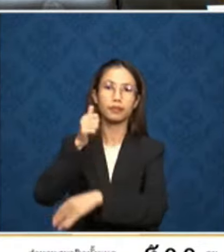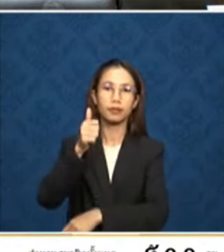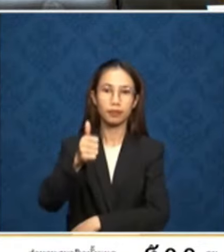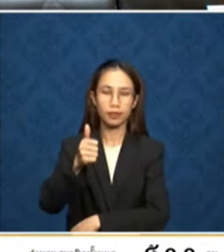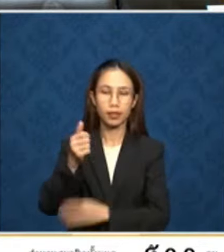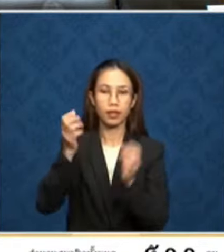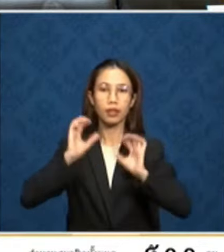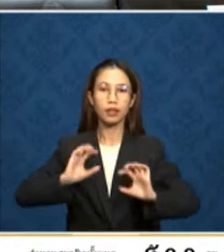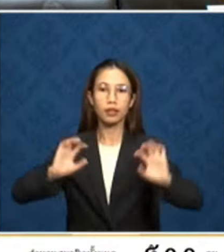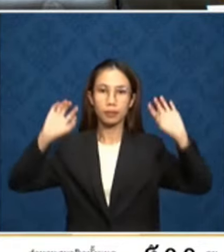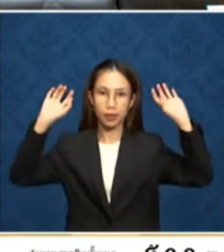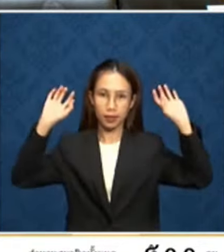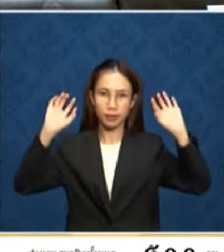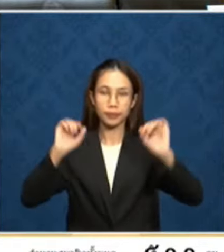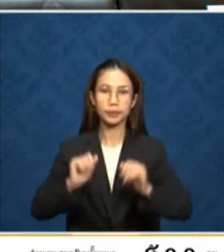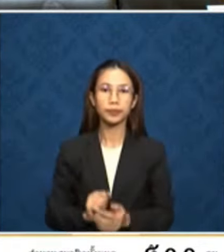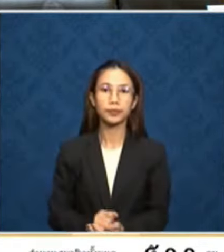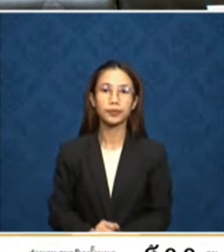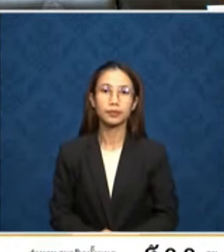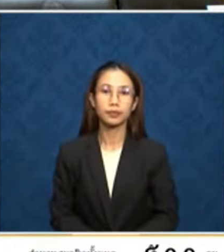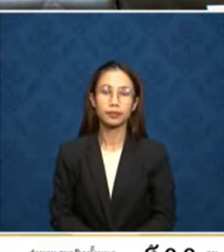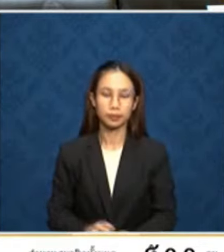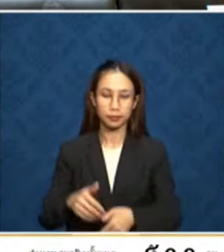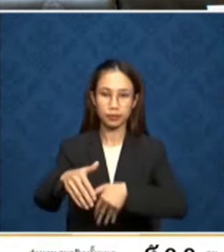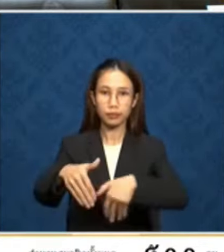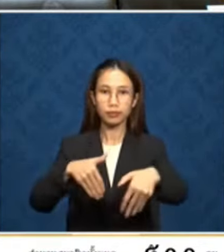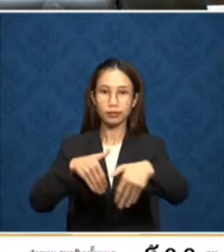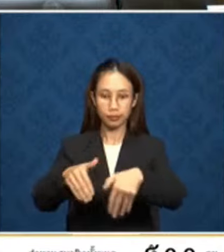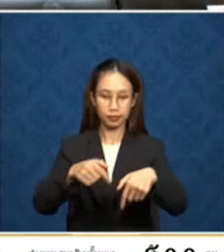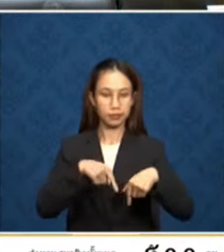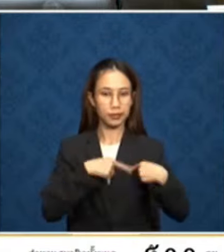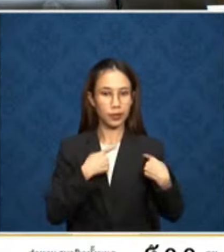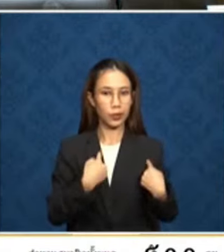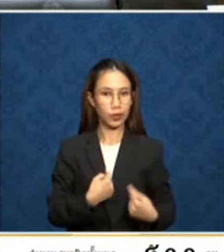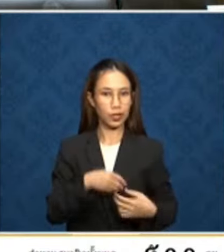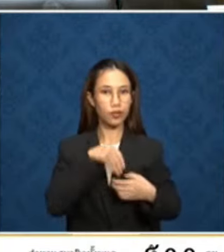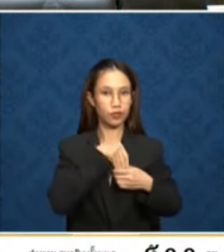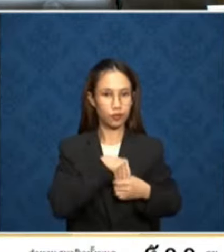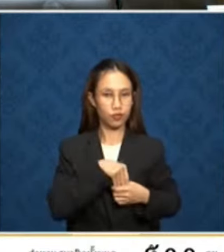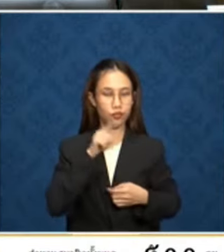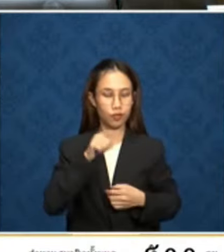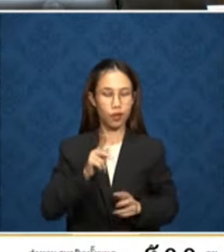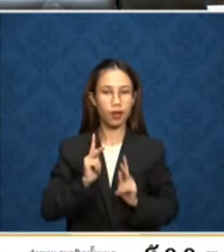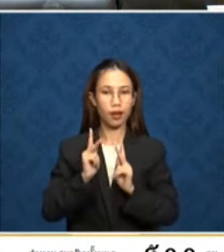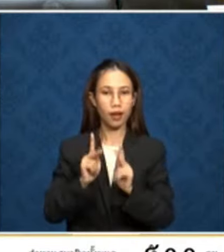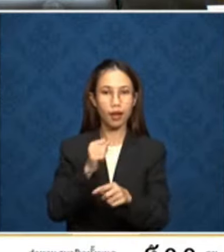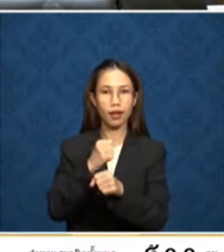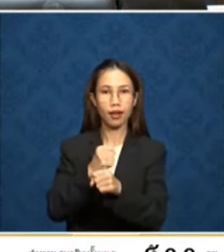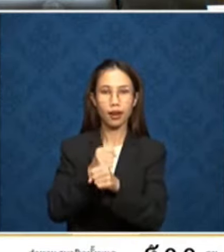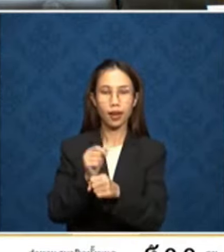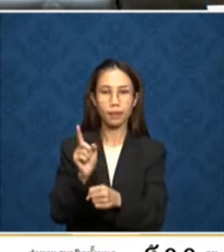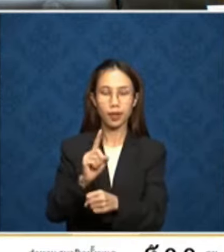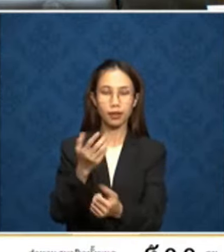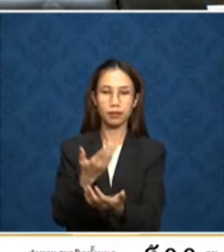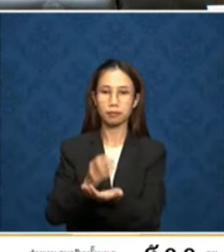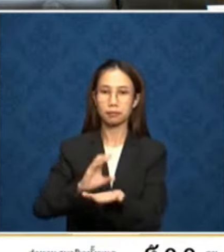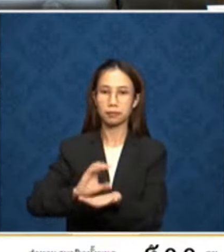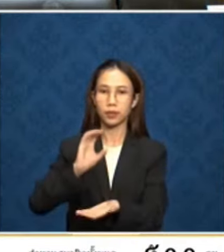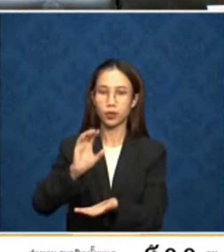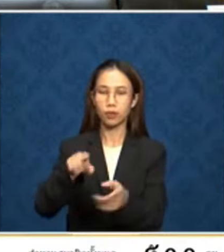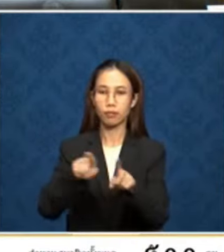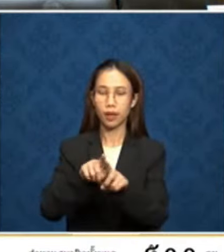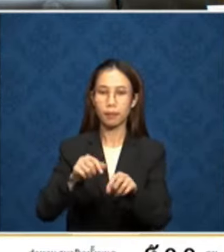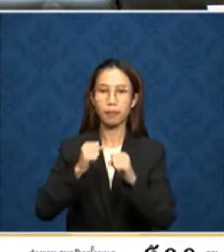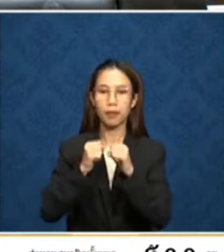รัฐบาลที่มีพี่น้องประชาชนในหัวใจค่ะจะต้องมีความกล้าในการที่จะลงทุนที่จะสร้าง